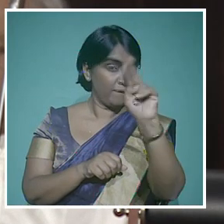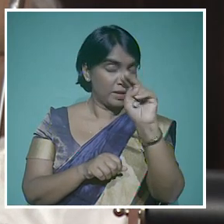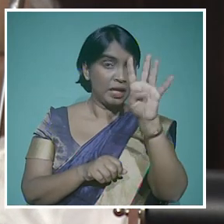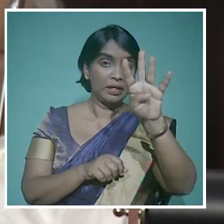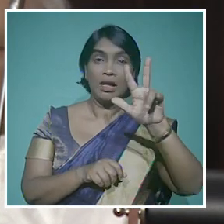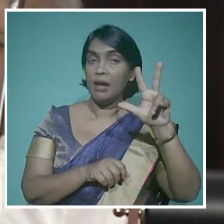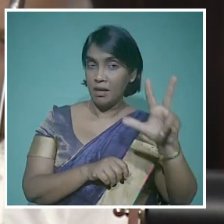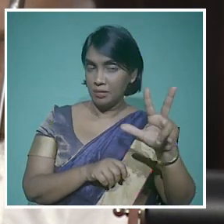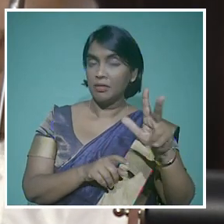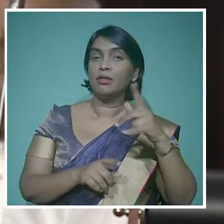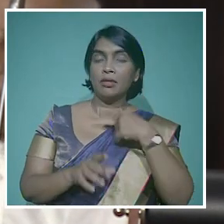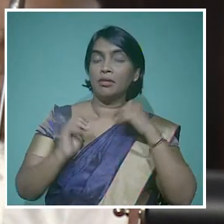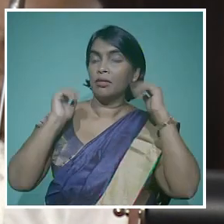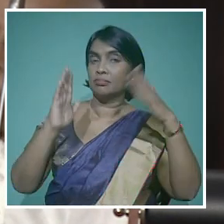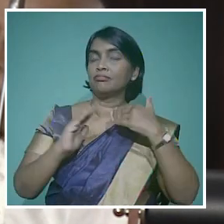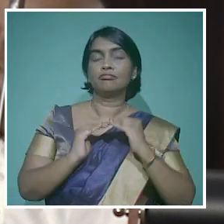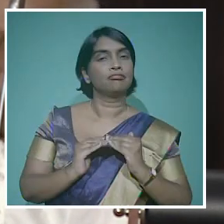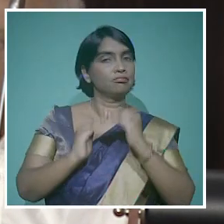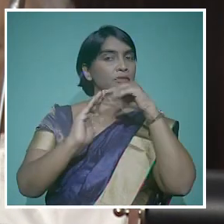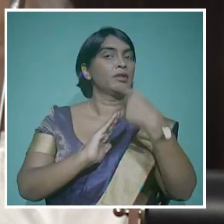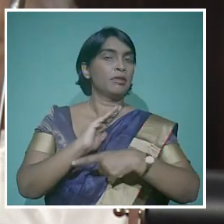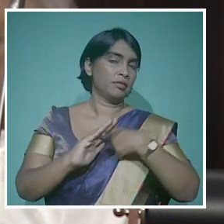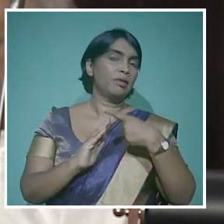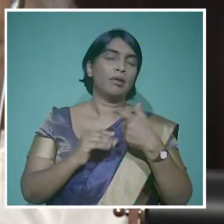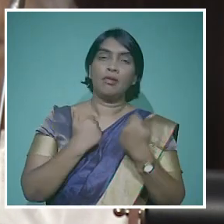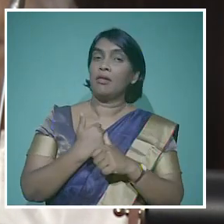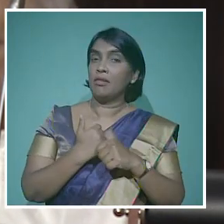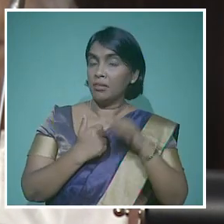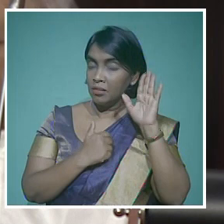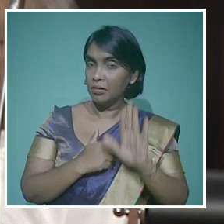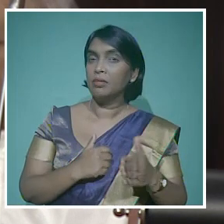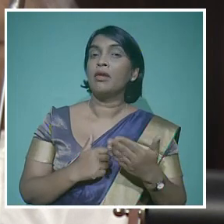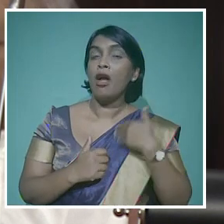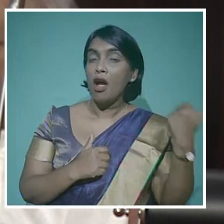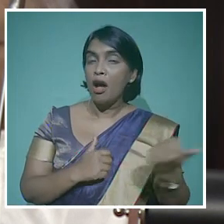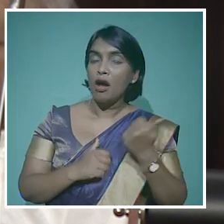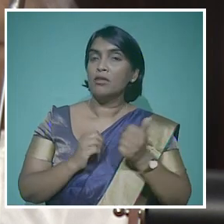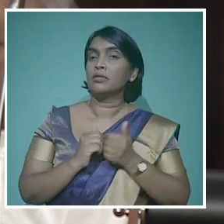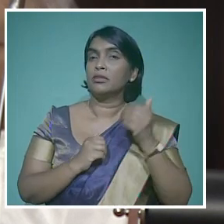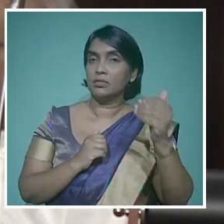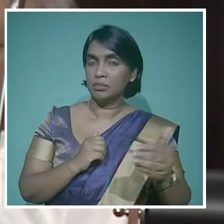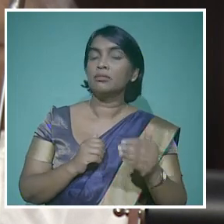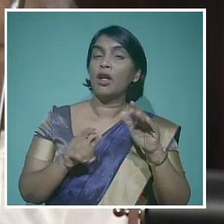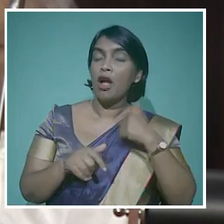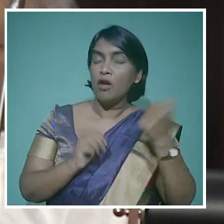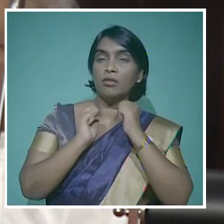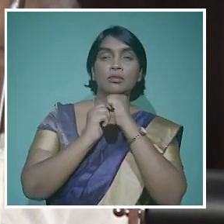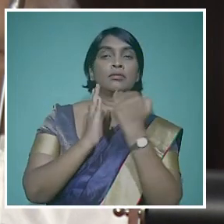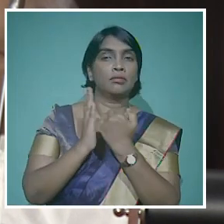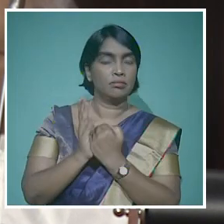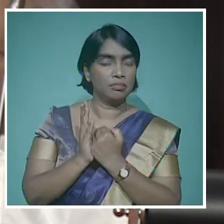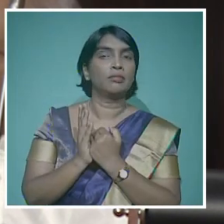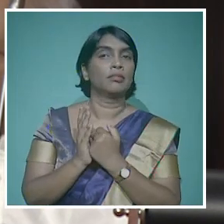වෙද්දී සංවර්ධිත රාජ්‍යයක් බවට ශ්‍රී ලංකාව පත්කරලීමට අලුත් ප්‍රවේශයට හා අලුත් වැඩපිළිවෙලට